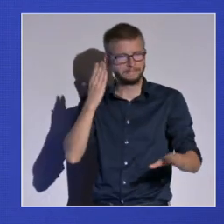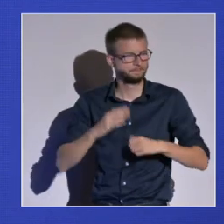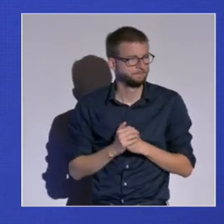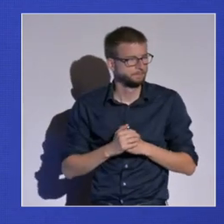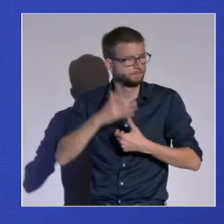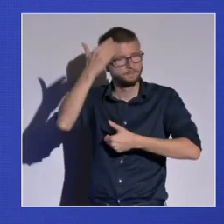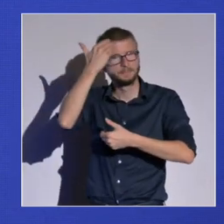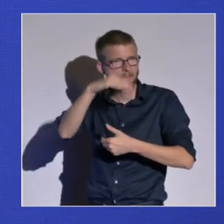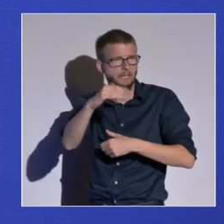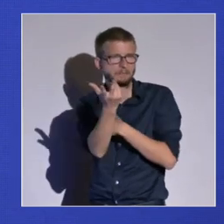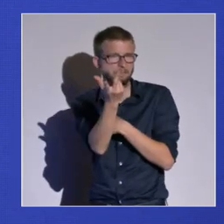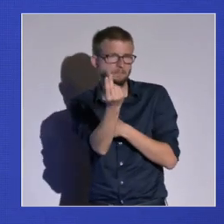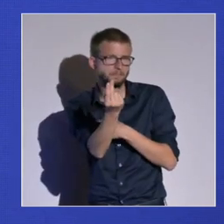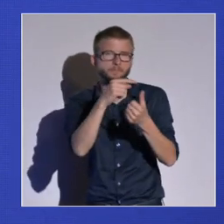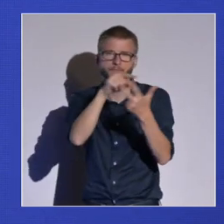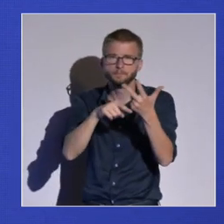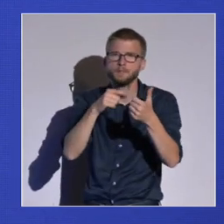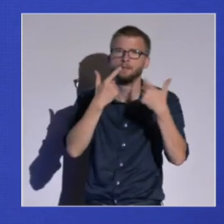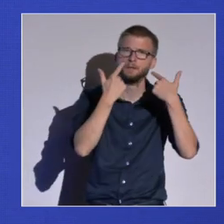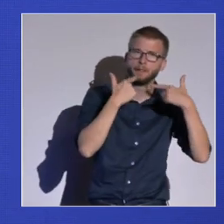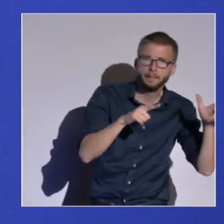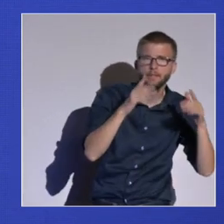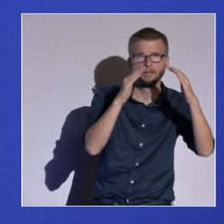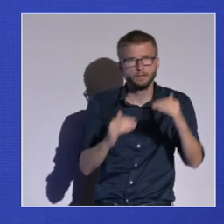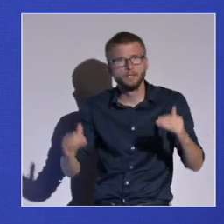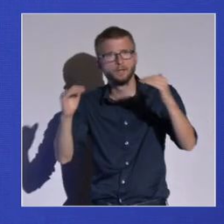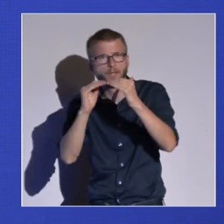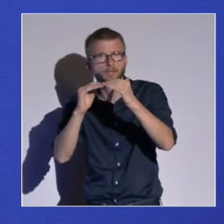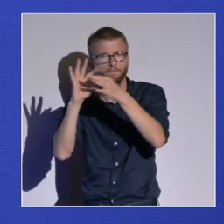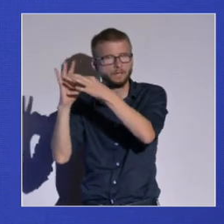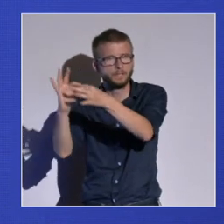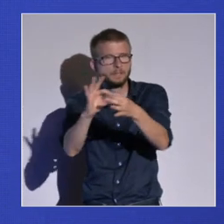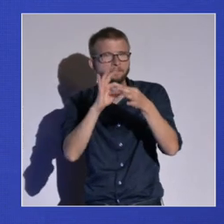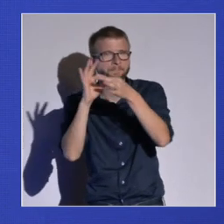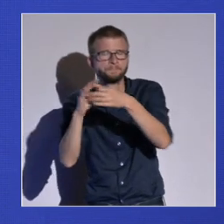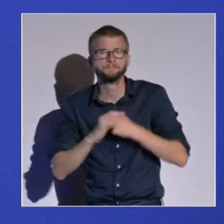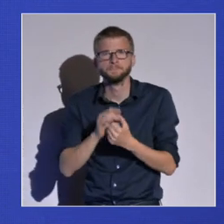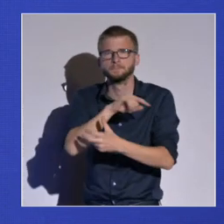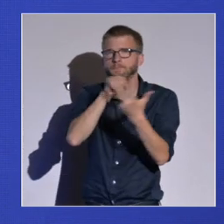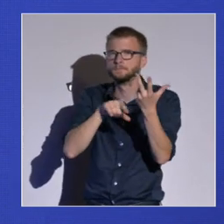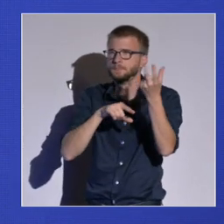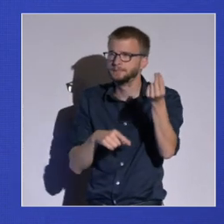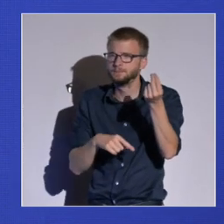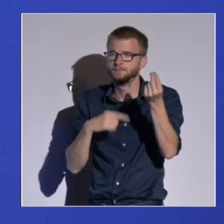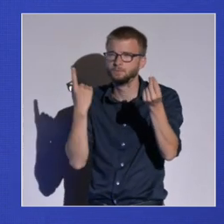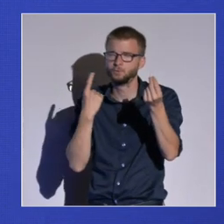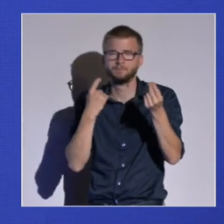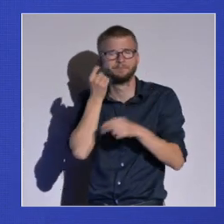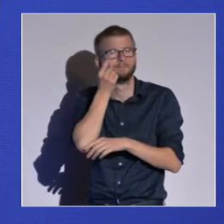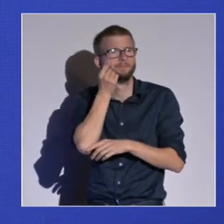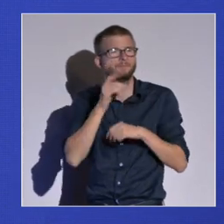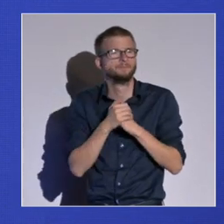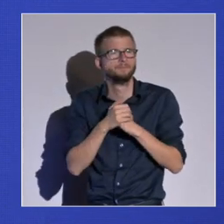le triptyque liberté égalité fraternité c'est toujours été frappé que c'était pas une